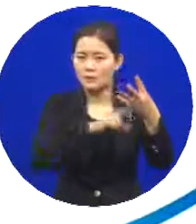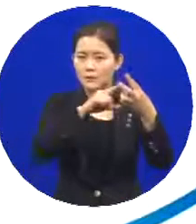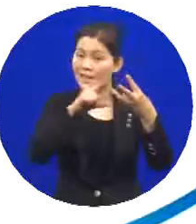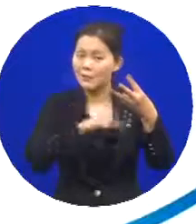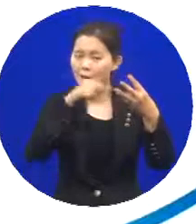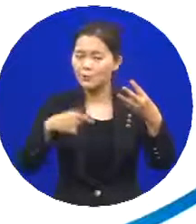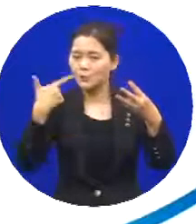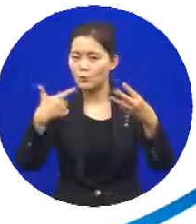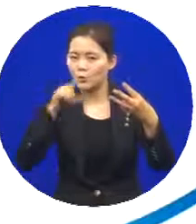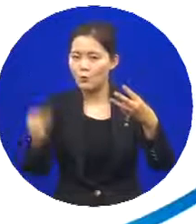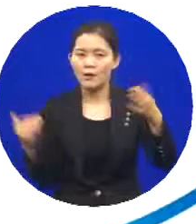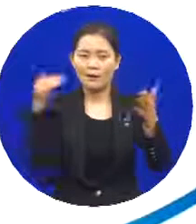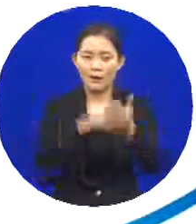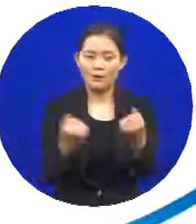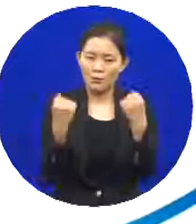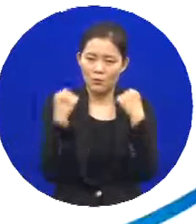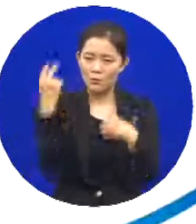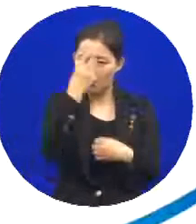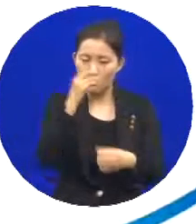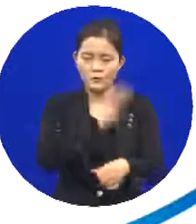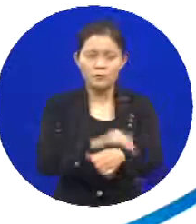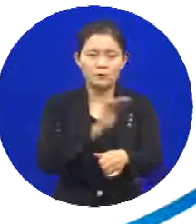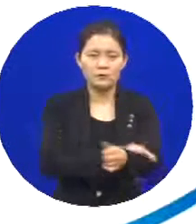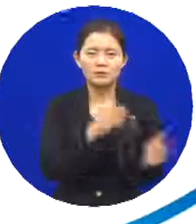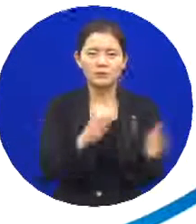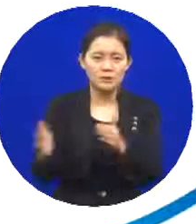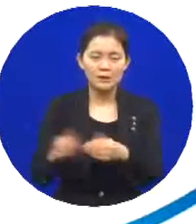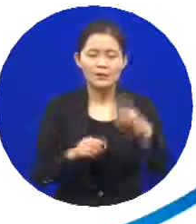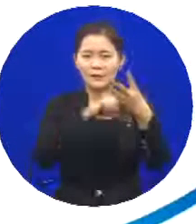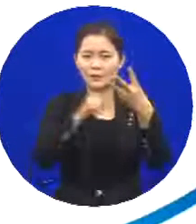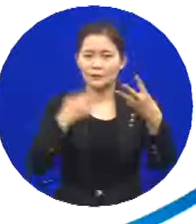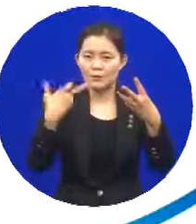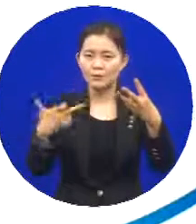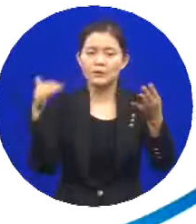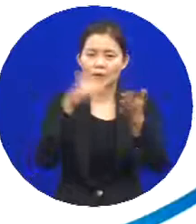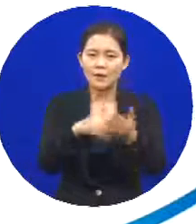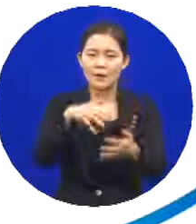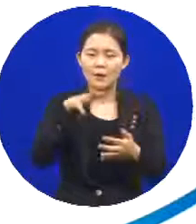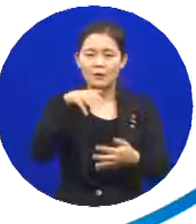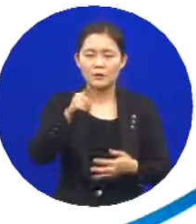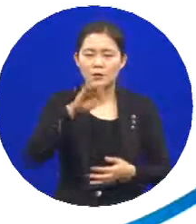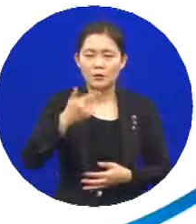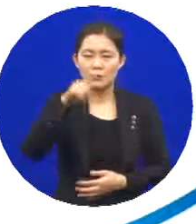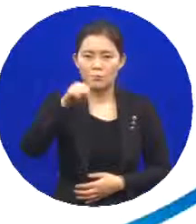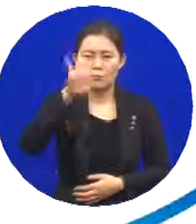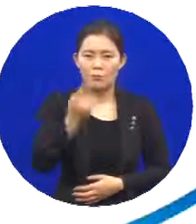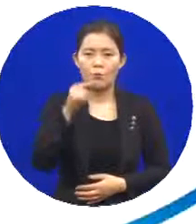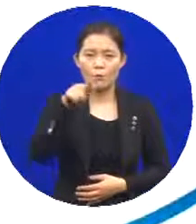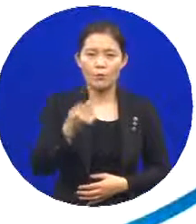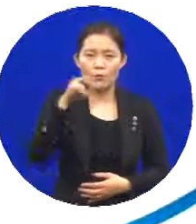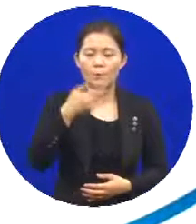3월부터 6월까지며 다양한 건강 강의와 실습이 진행됩니다. 참가 신청은 3월 17일까지 처인구 보건소로 하시면